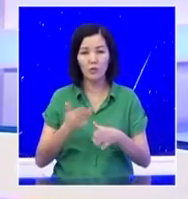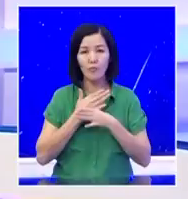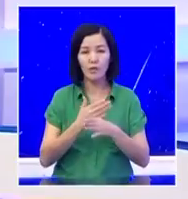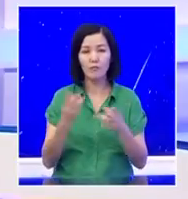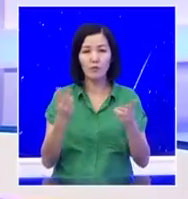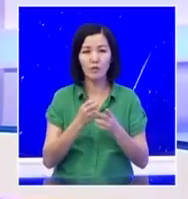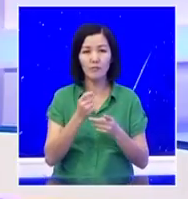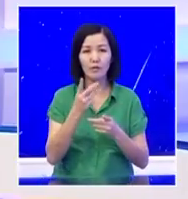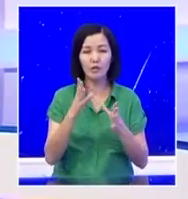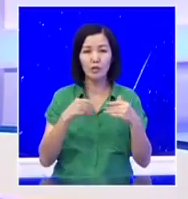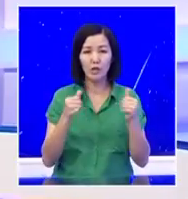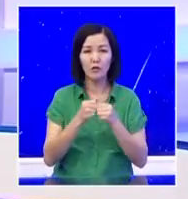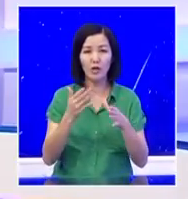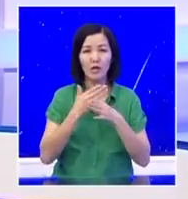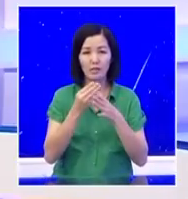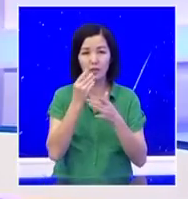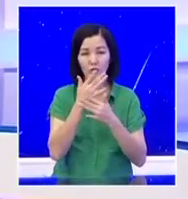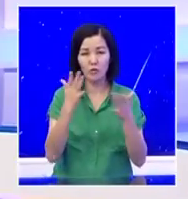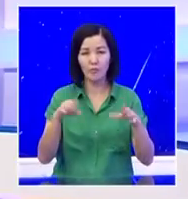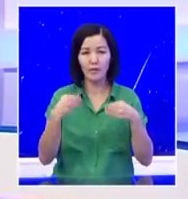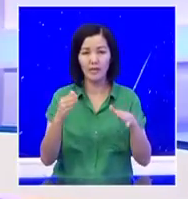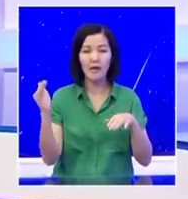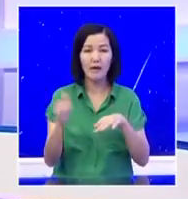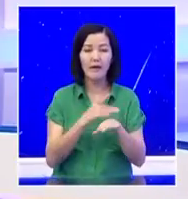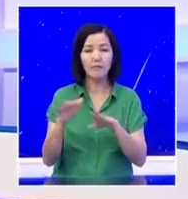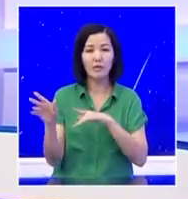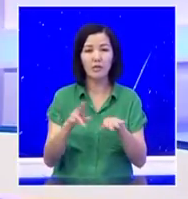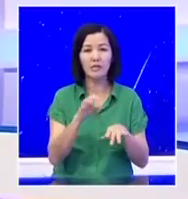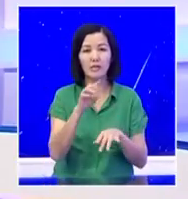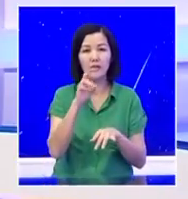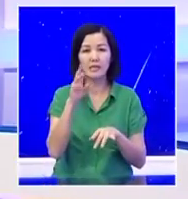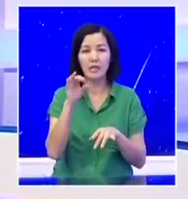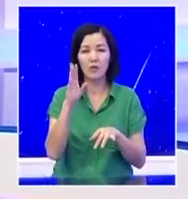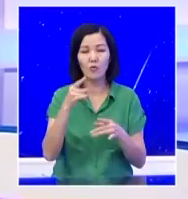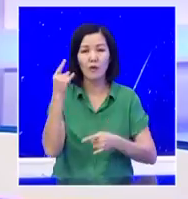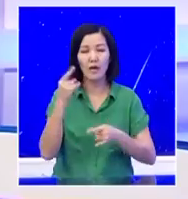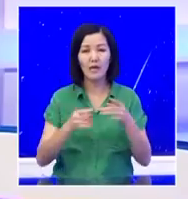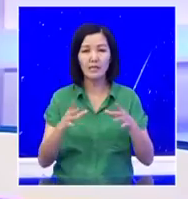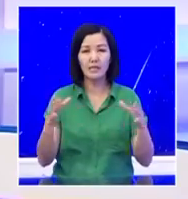әлеуметтік көмекке мұқтаж бірнеше жанұяға азық-түлік үлестірді. Қайырымдылық шарасын Транстелеком акционерлік қоғамы